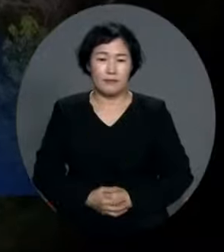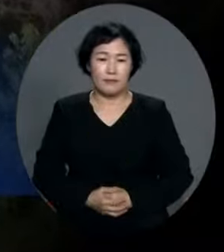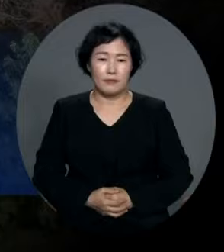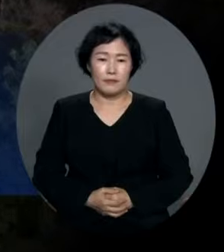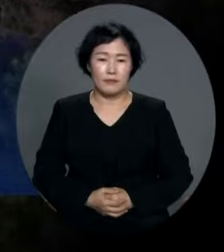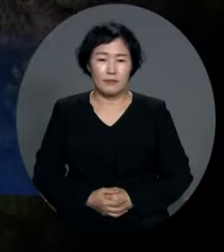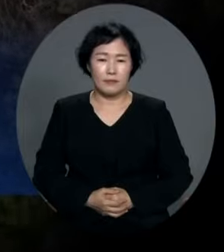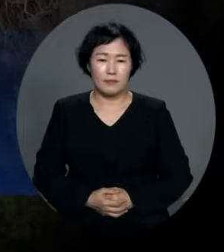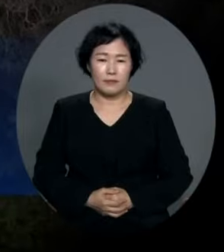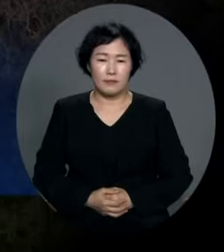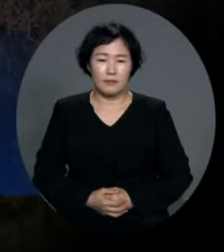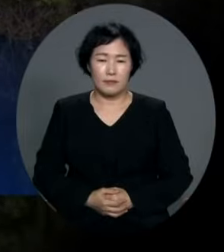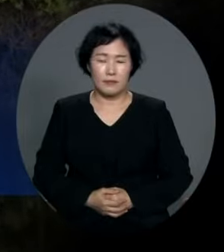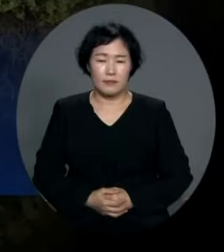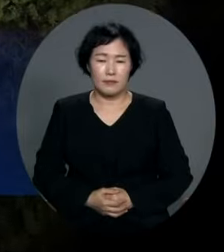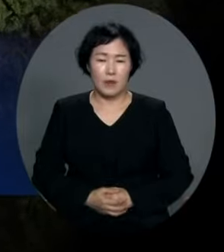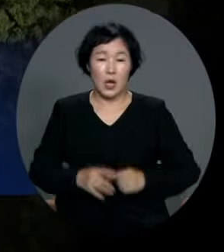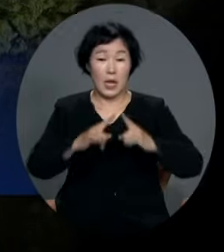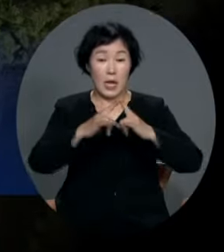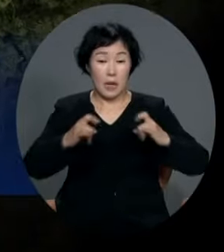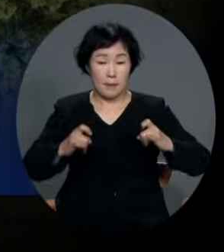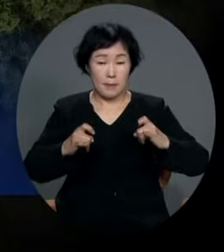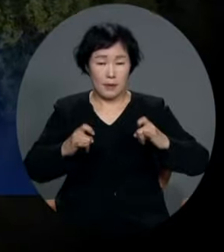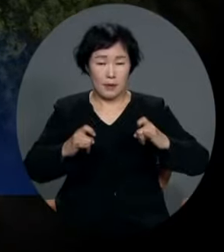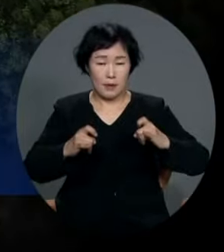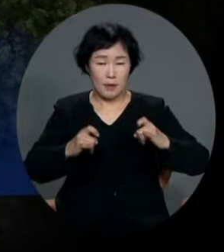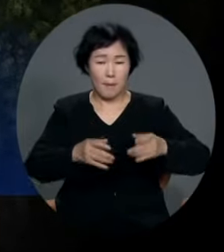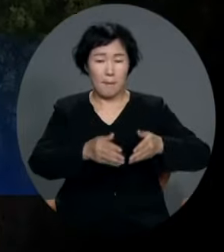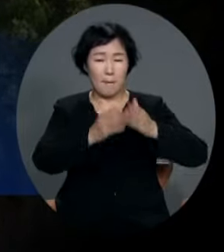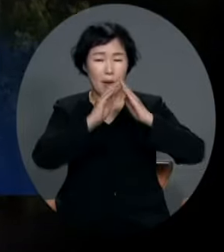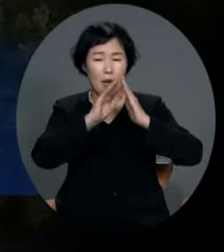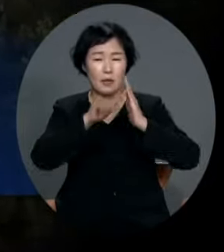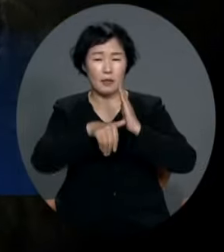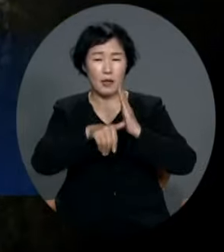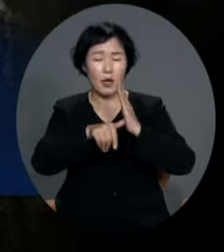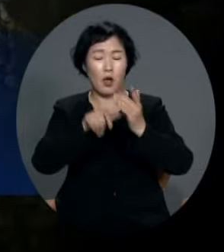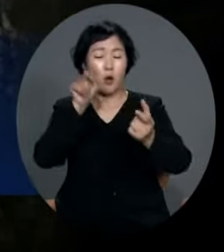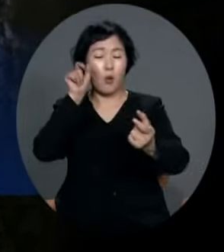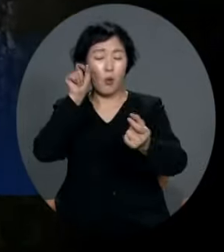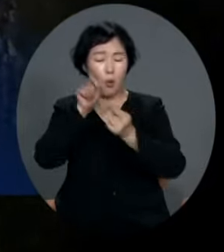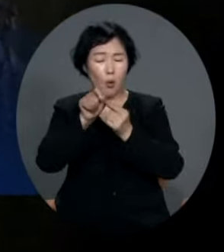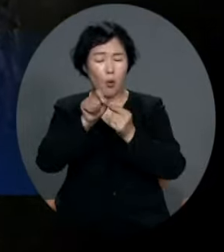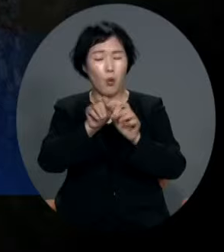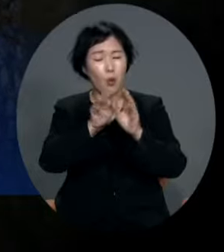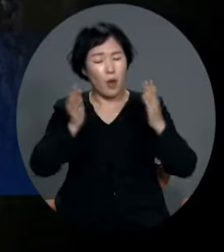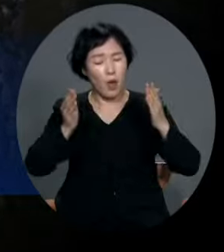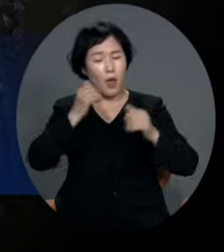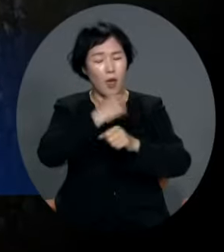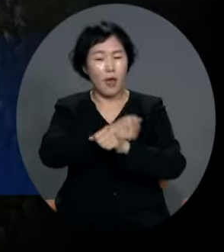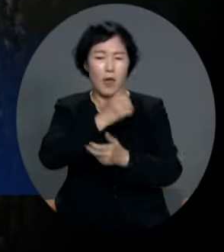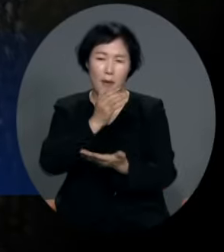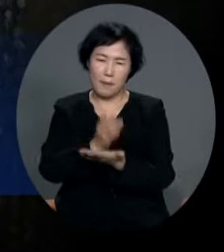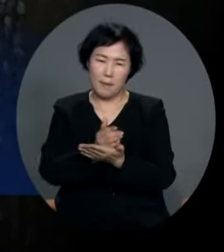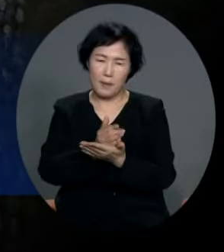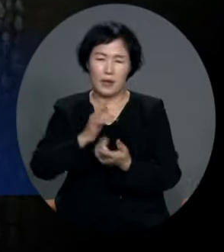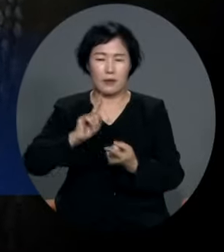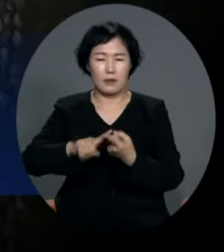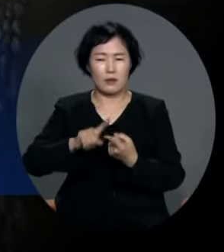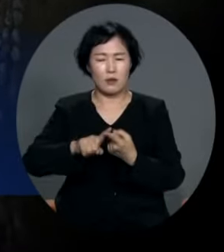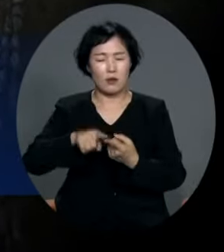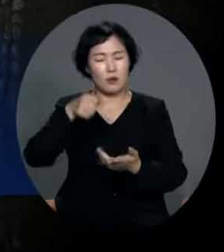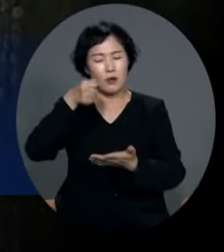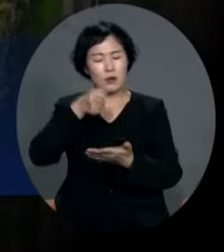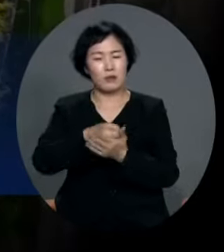당시에는 캠핑장 이제 곧 오픈 할지 안 할지 이제 약간 좀